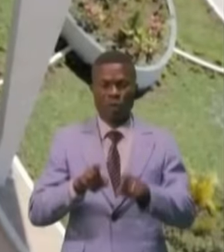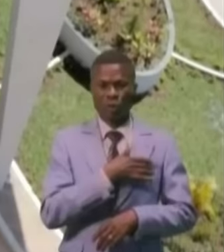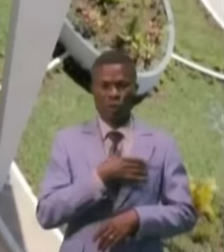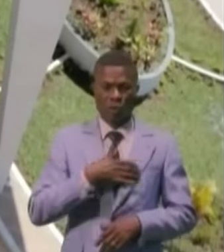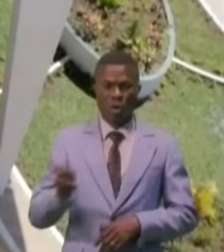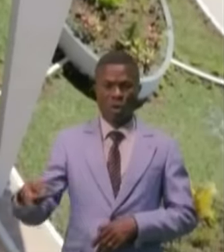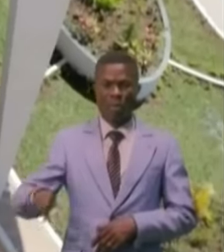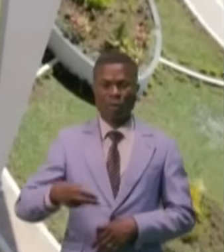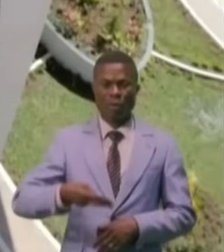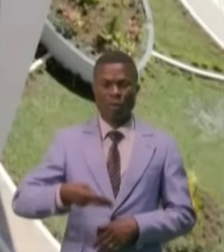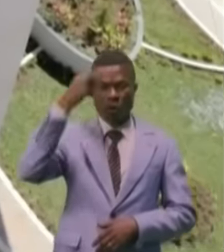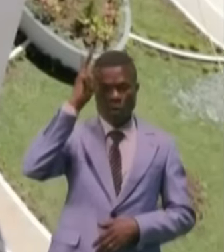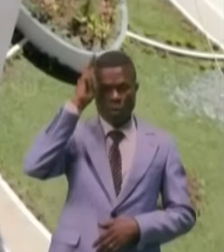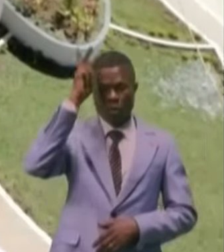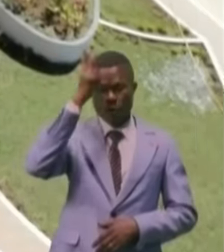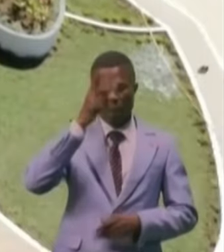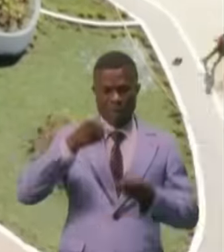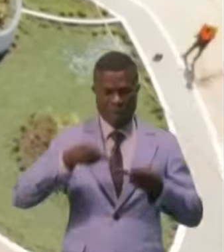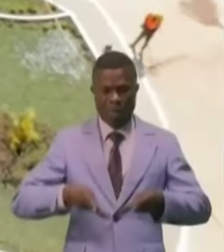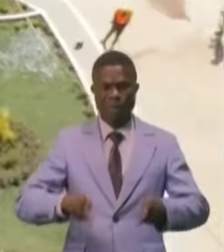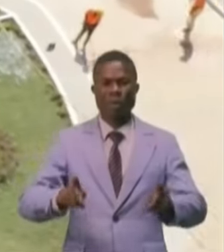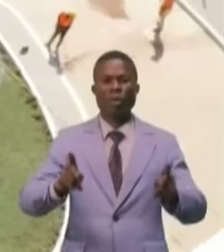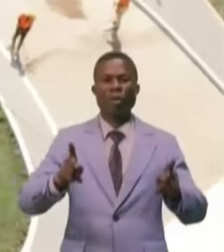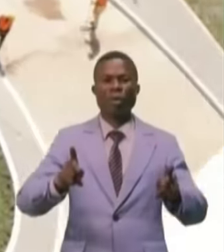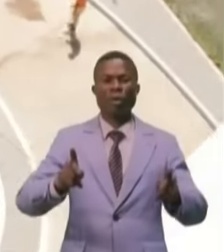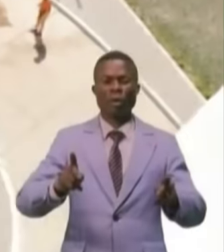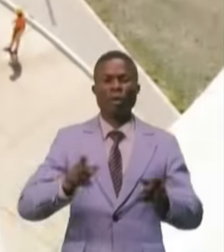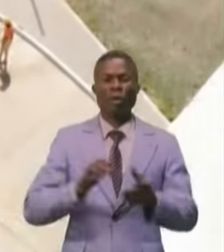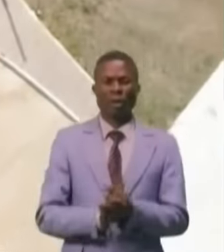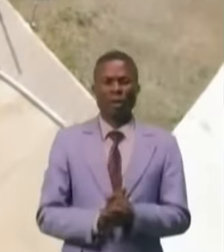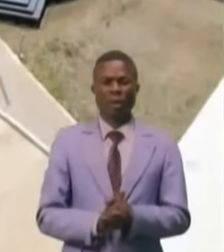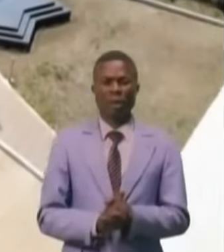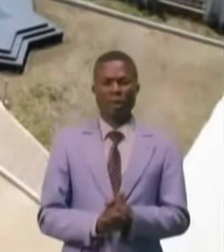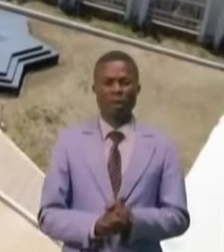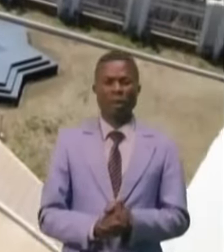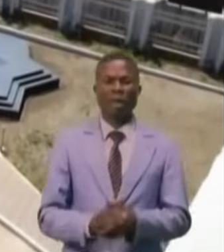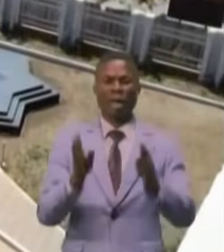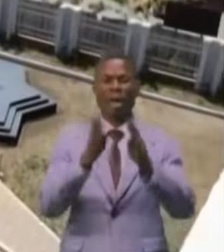pour permettre à la représentation provinciale